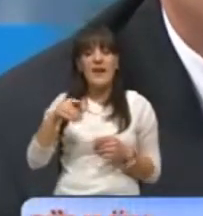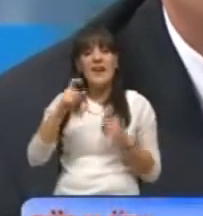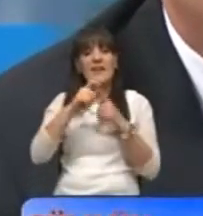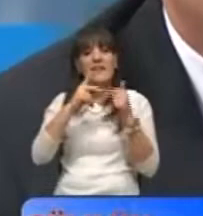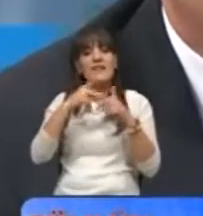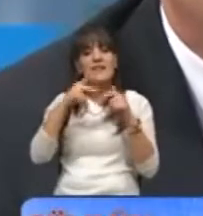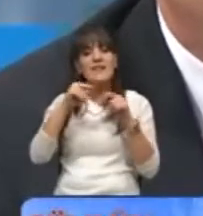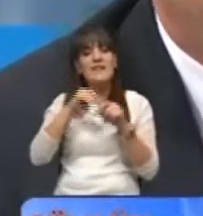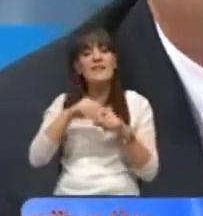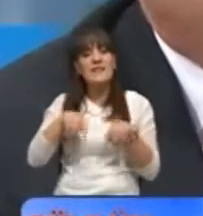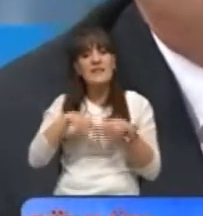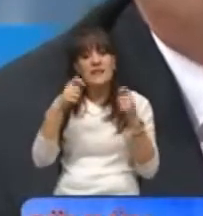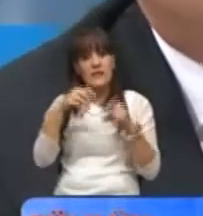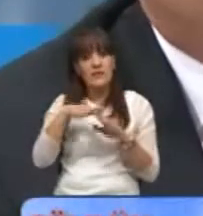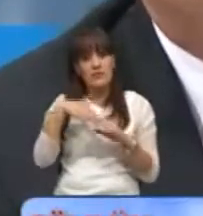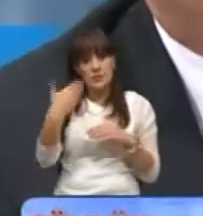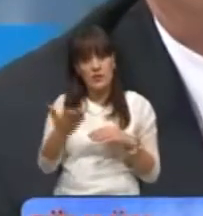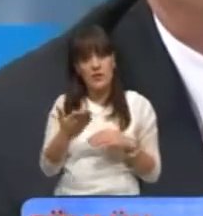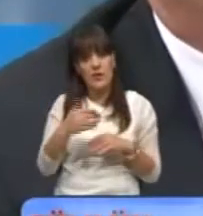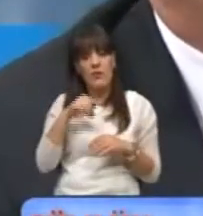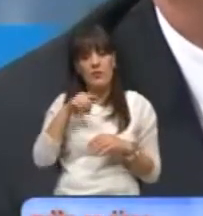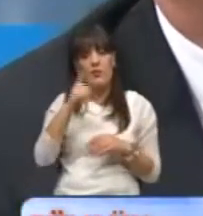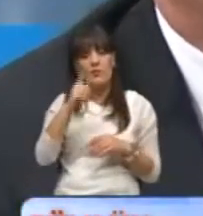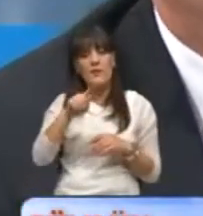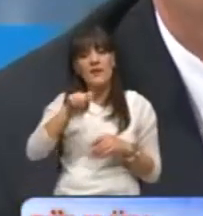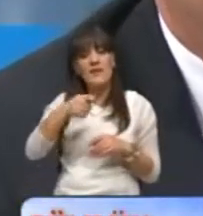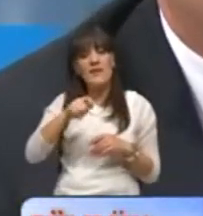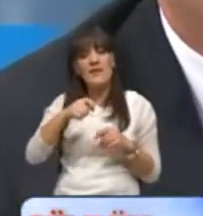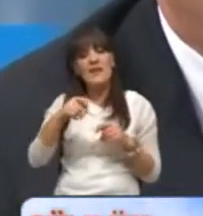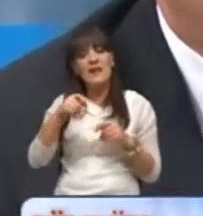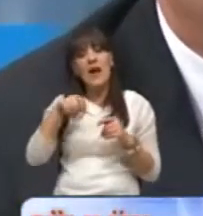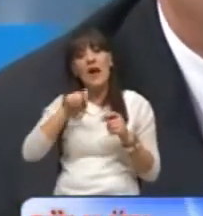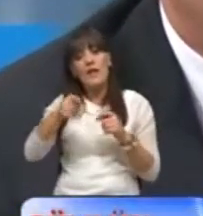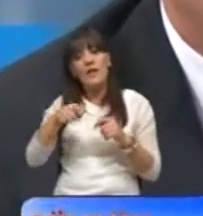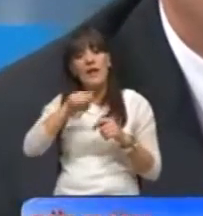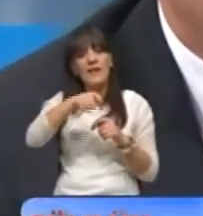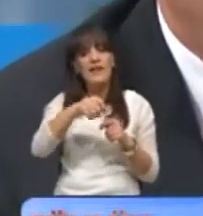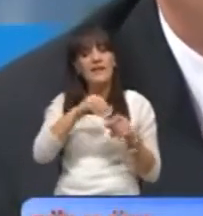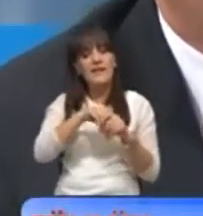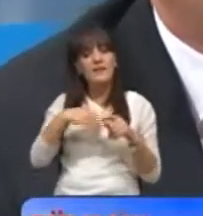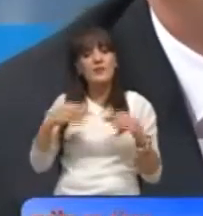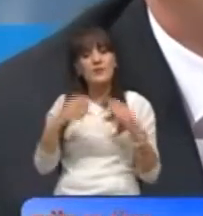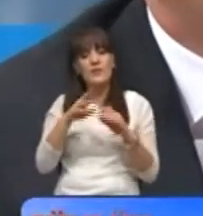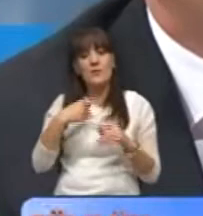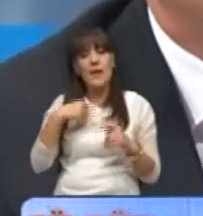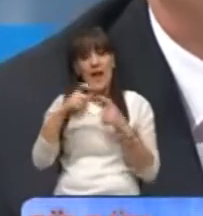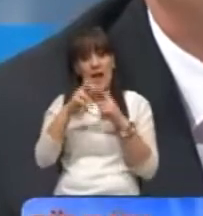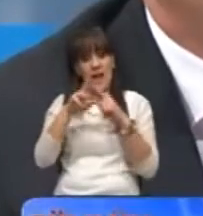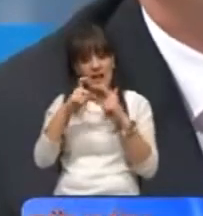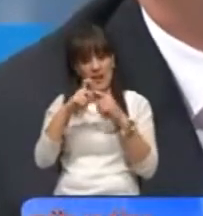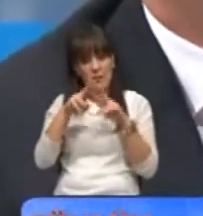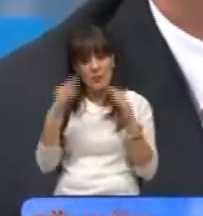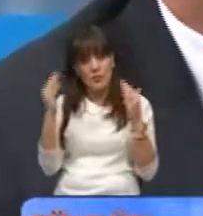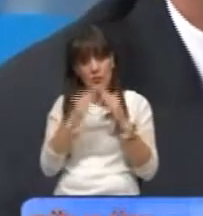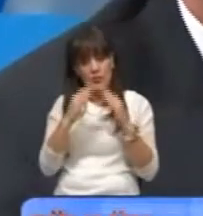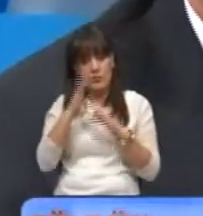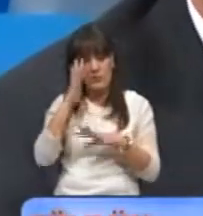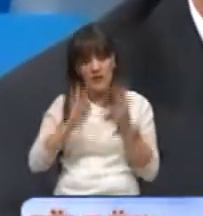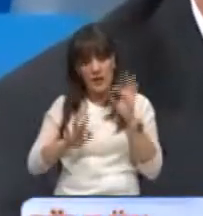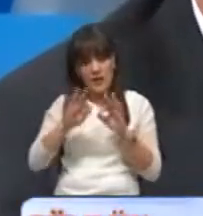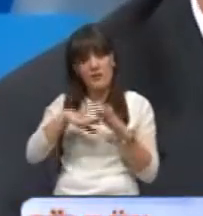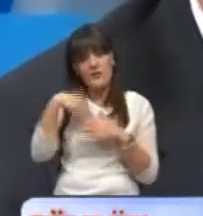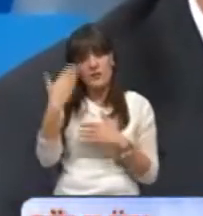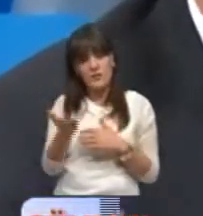kapağında olan kırık sonrasında bu bir anahtar kilit uyumu gibi bir şeydir. Eklemlerdeki uyum. Eğer eklemlerdeki uyum cerrahi